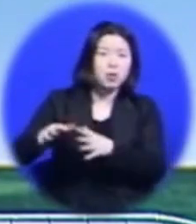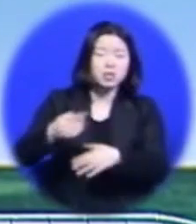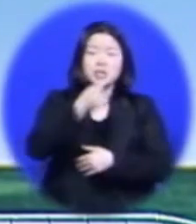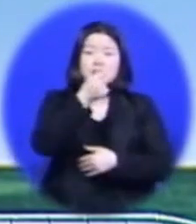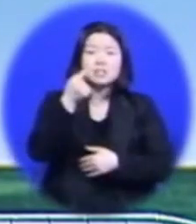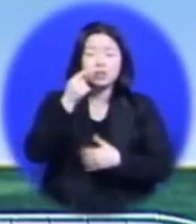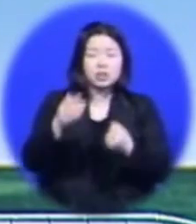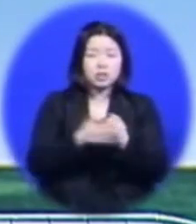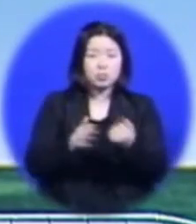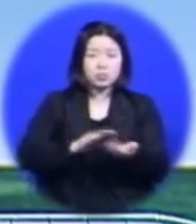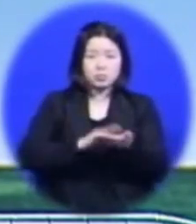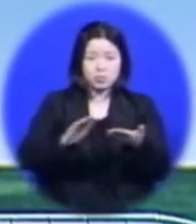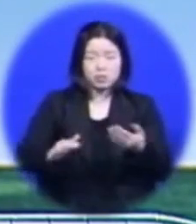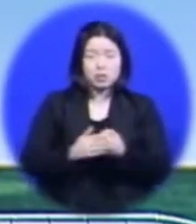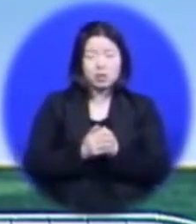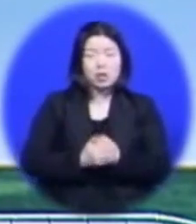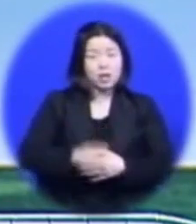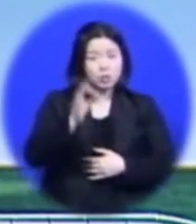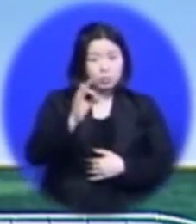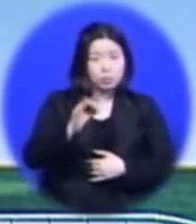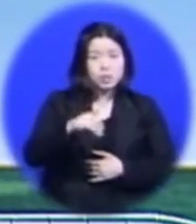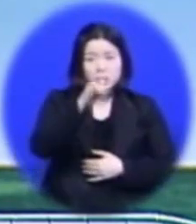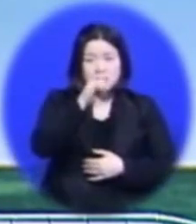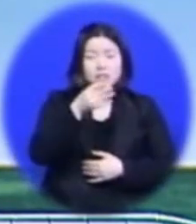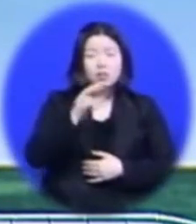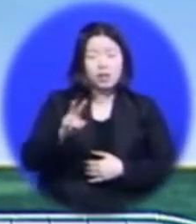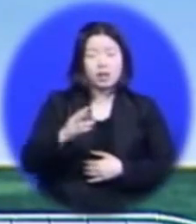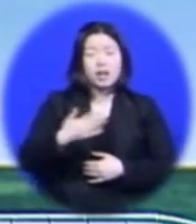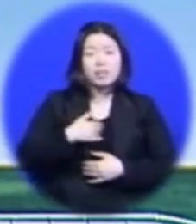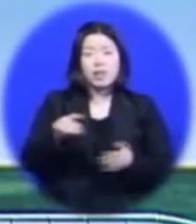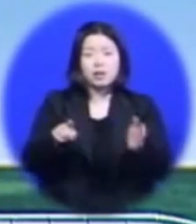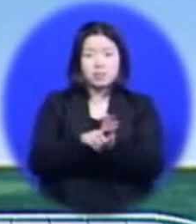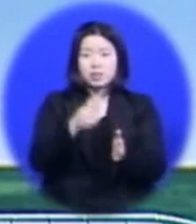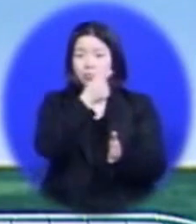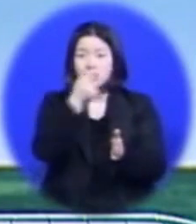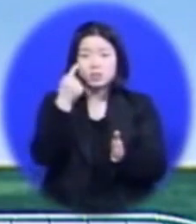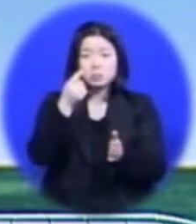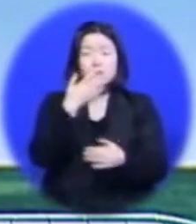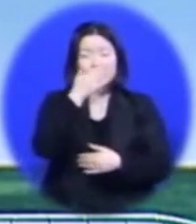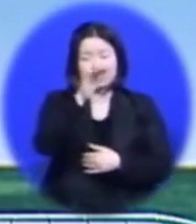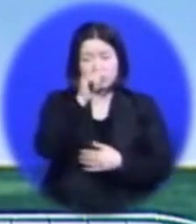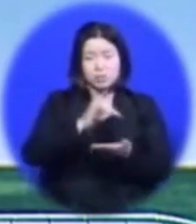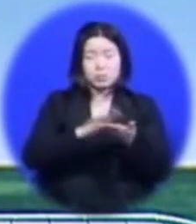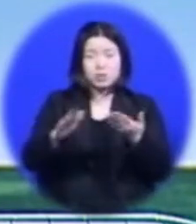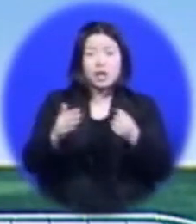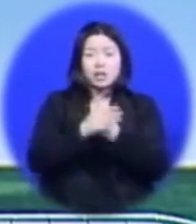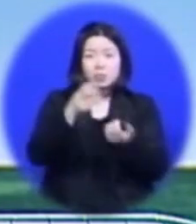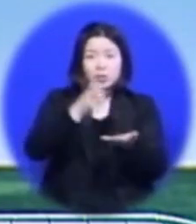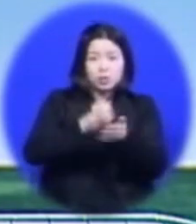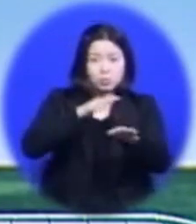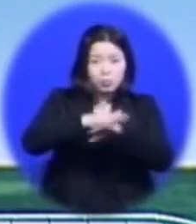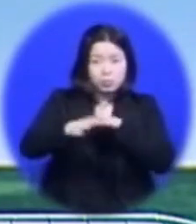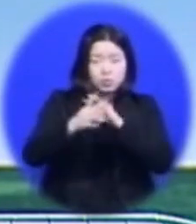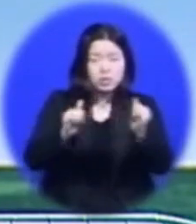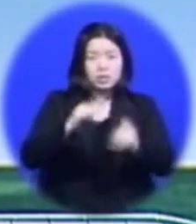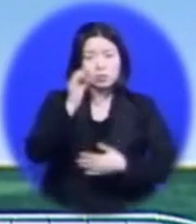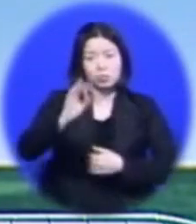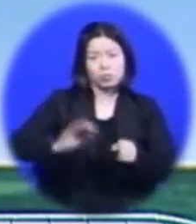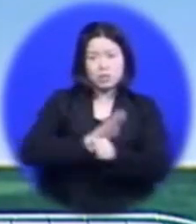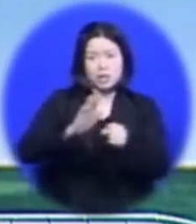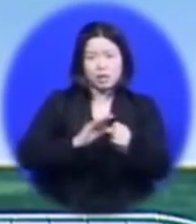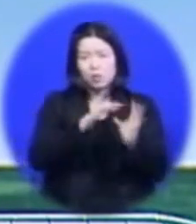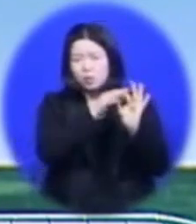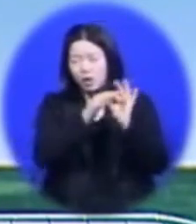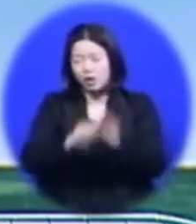증거니까. 돈이 있어야 내 믿음을 증명할 수 있어요. 그래서 율법주의자들은 돈을 사랑하고